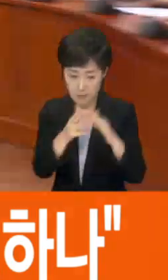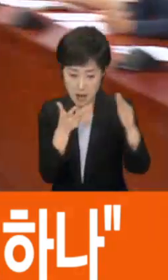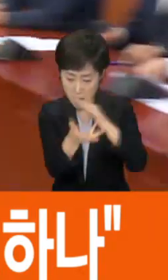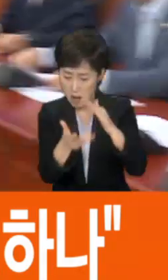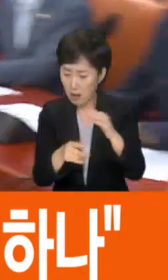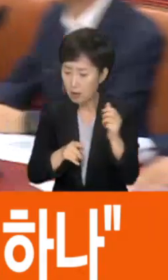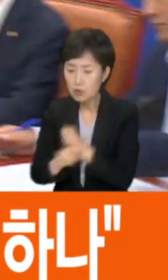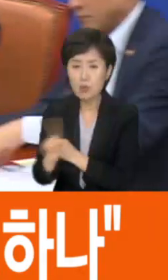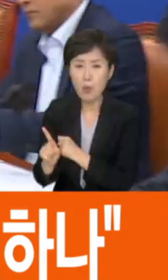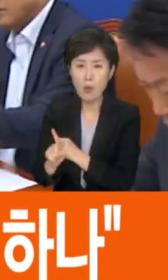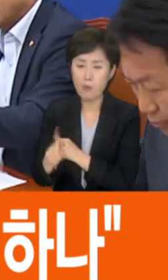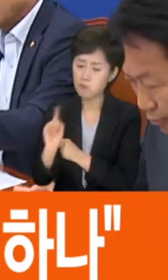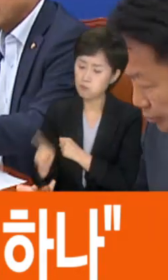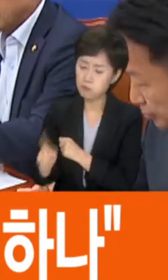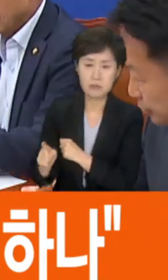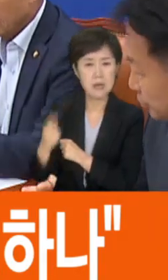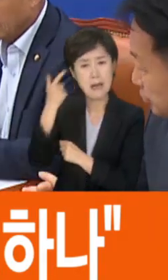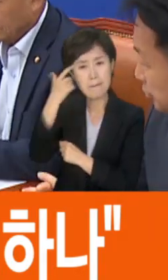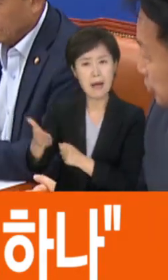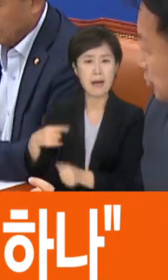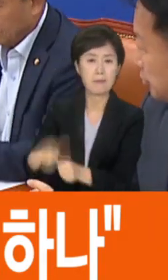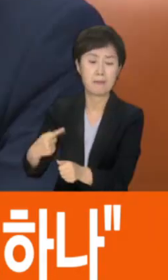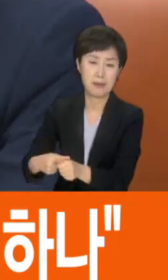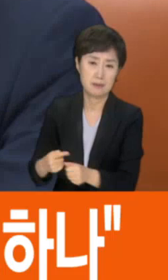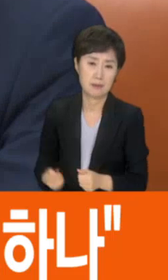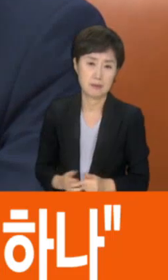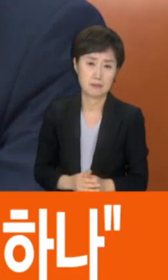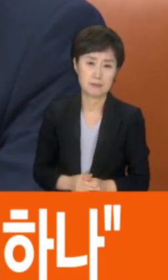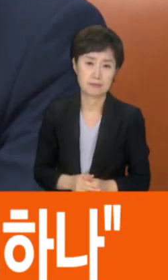단행한 이유가 무엇인지 묻고 싶다고 따졌습니다.